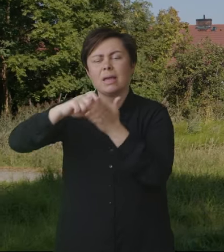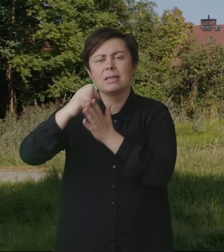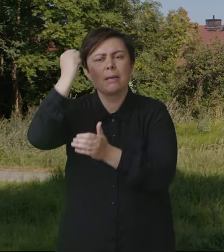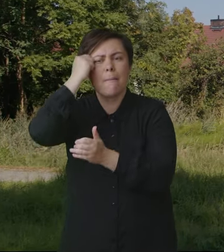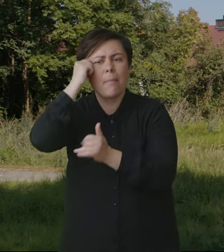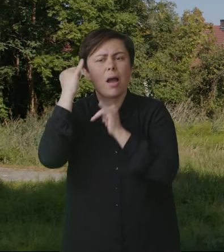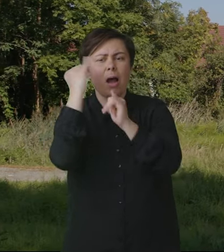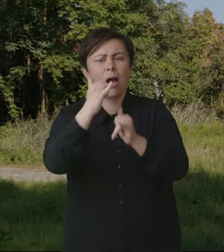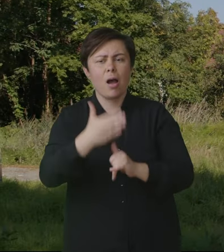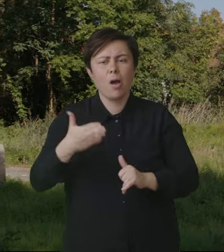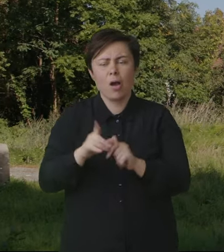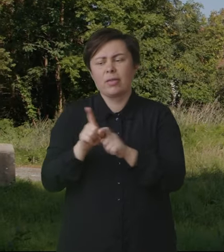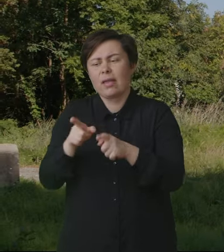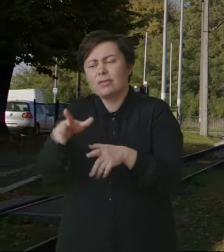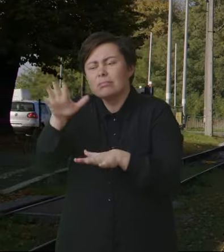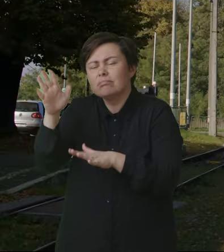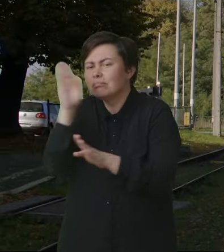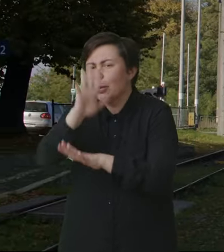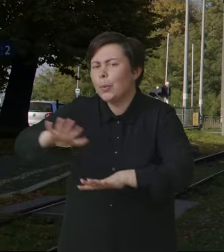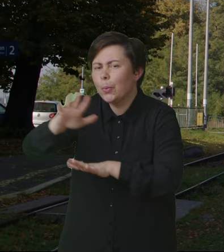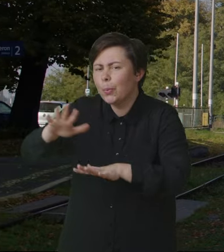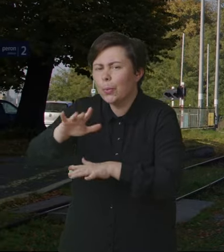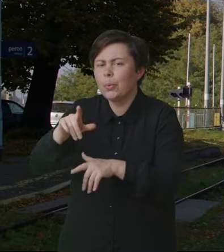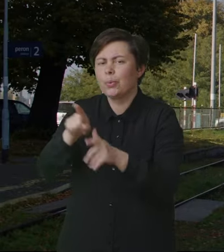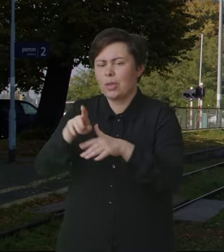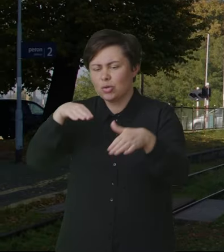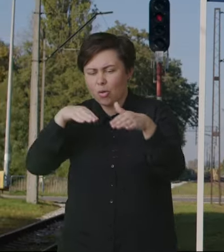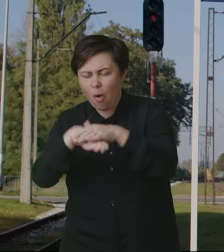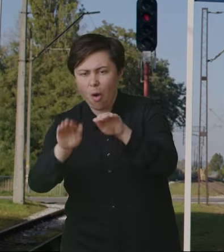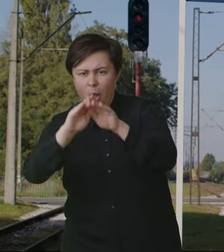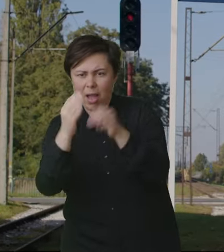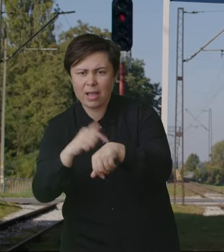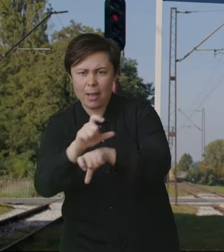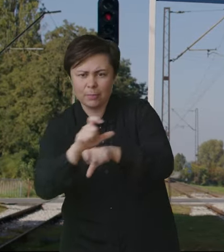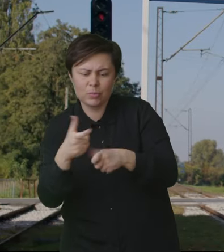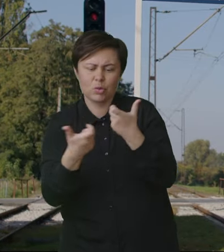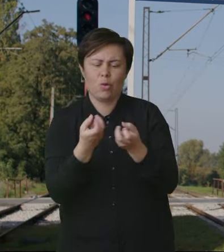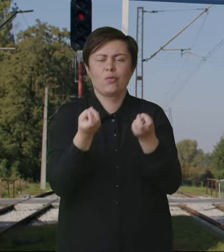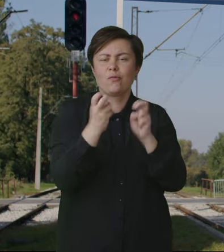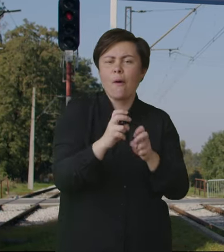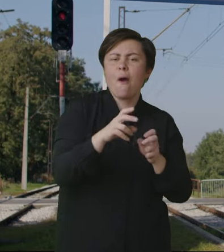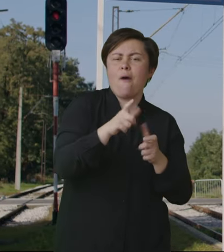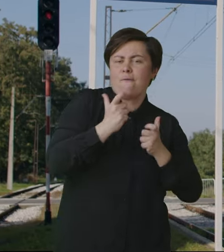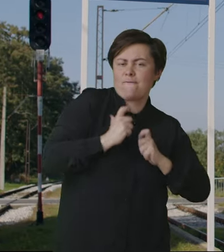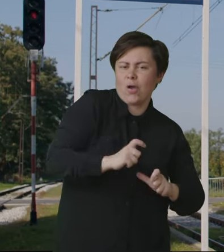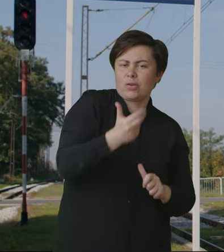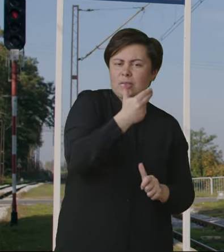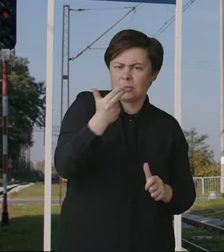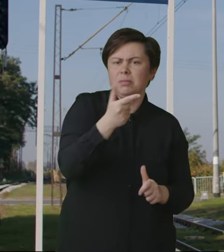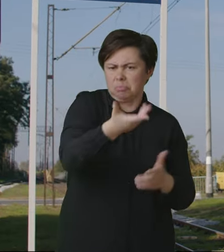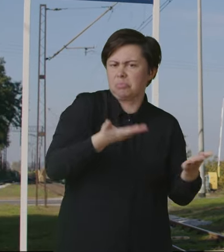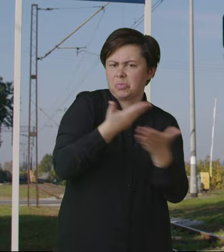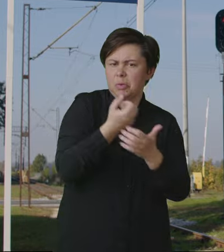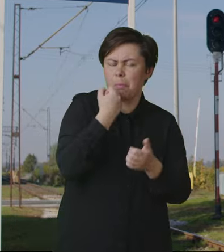Kolejarskiej, Skwerek Kolejarza, zakopano kapsułę czasu, utworzono wioskę tematyczną, której oferta cieszy się bardzo